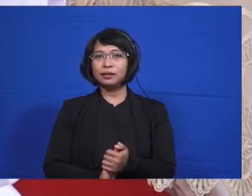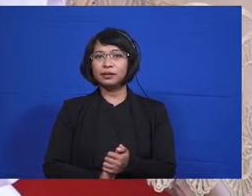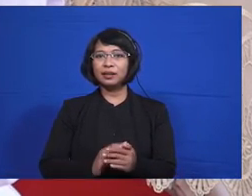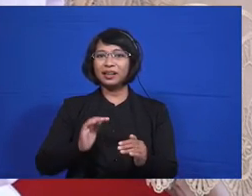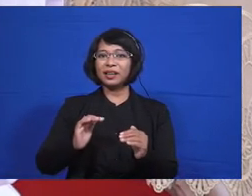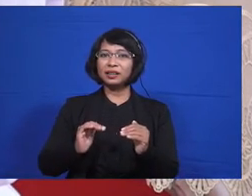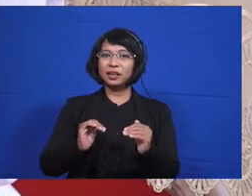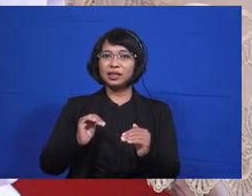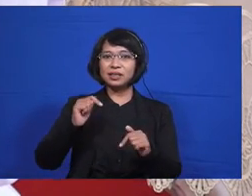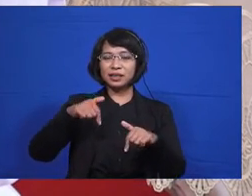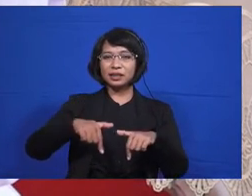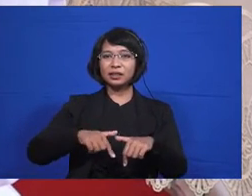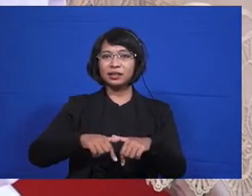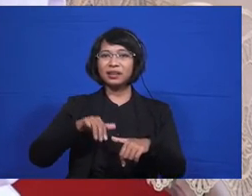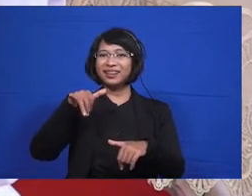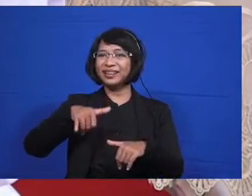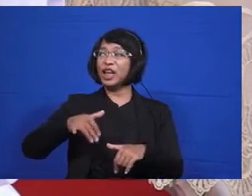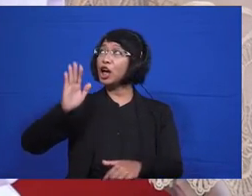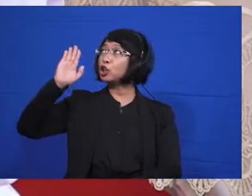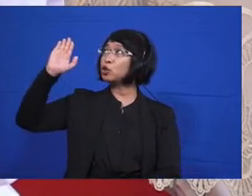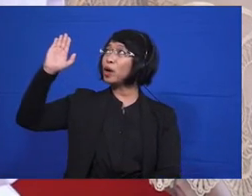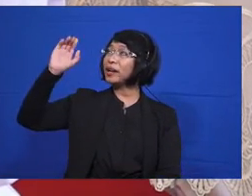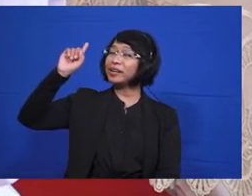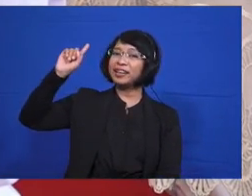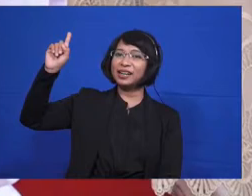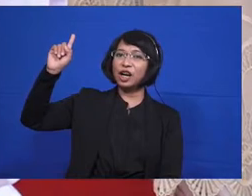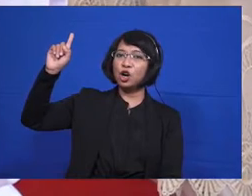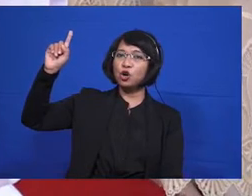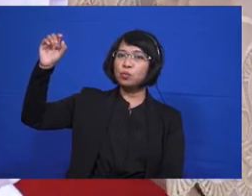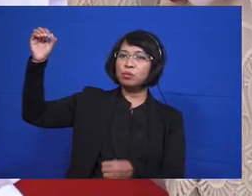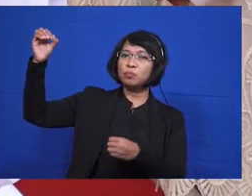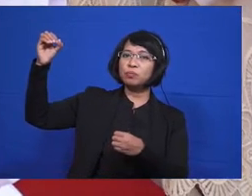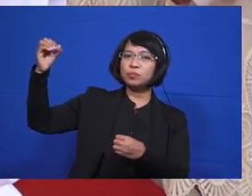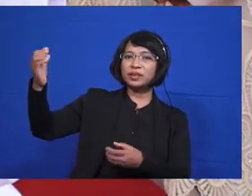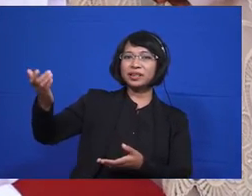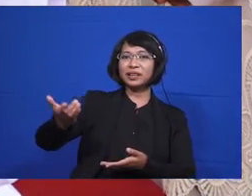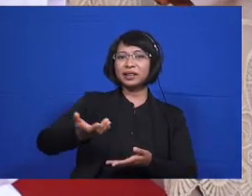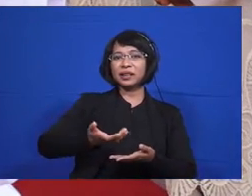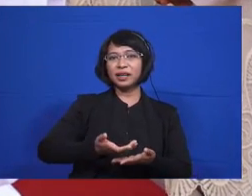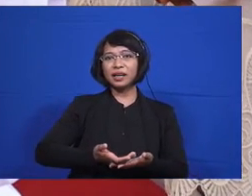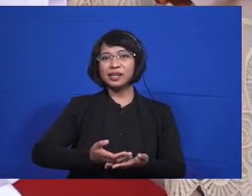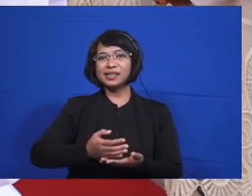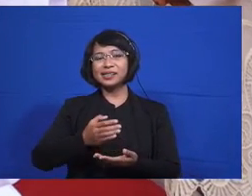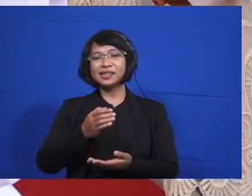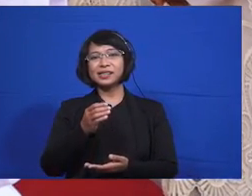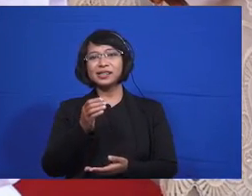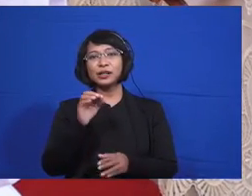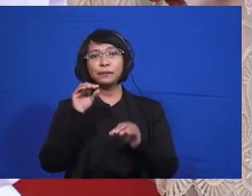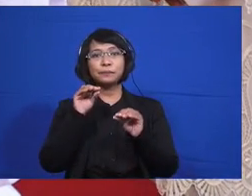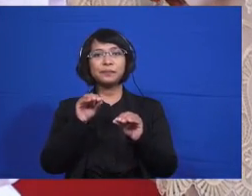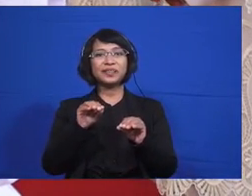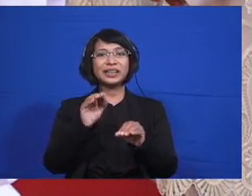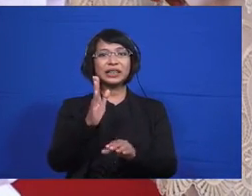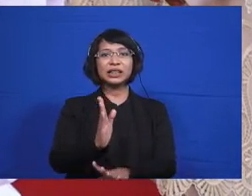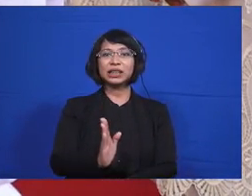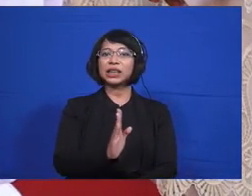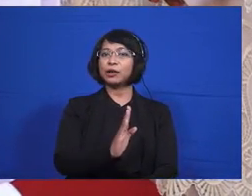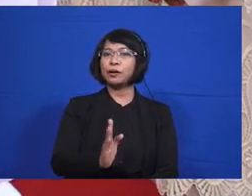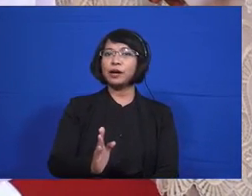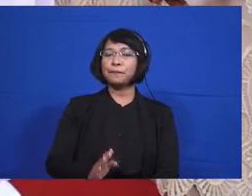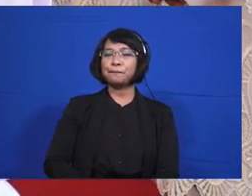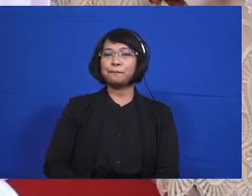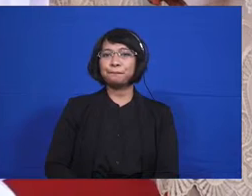Atas cara yang sama ya Tuhan, Engkau berikan tenaga pengajar para imam yang membantu para rasul